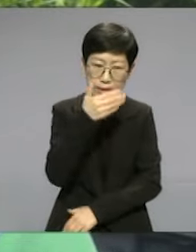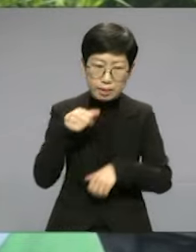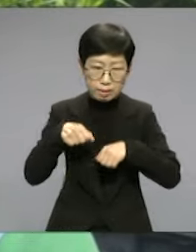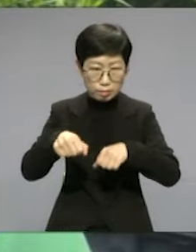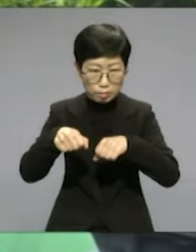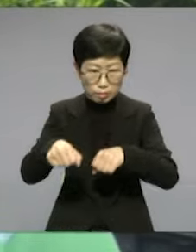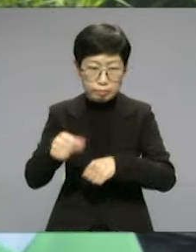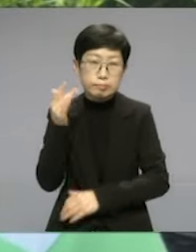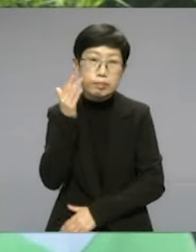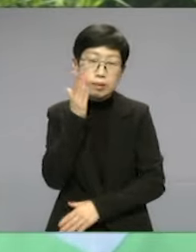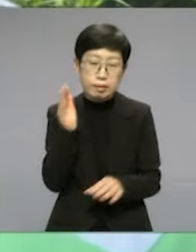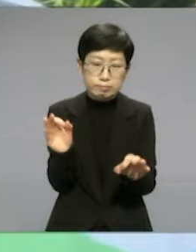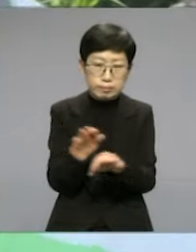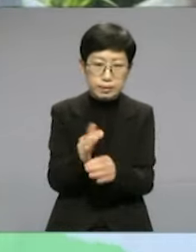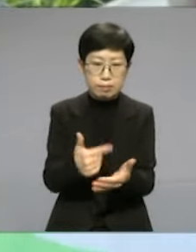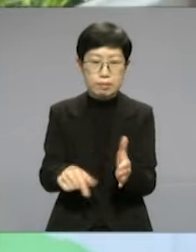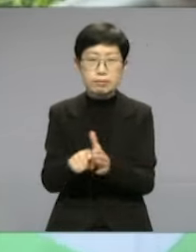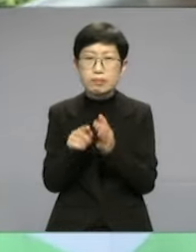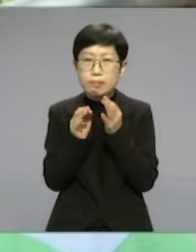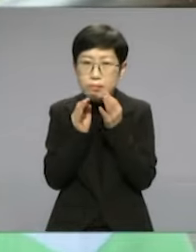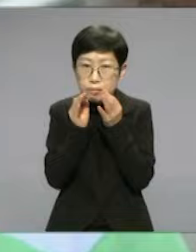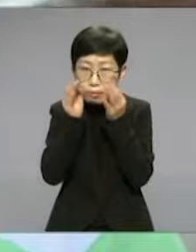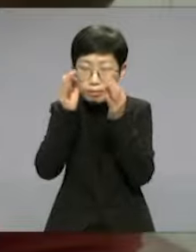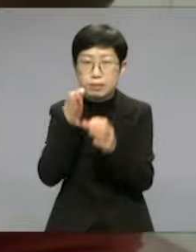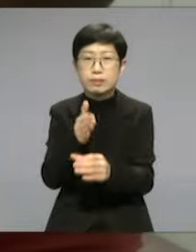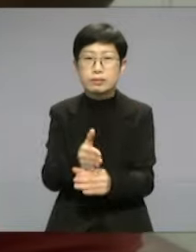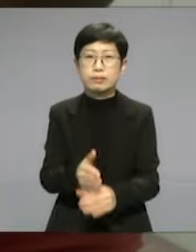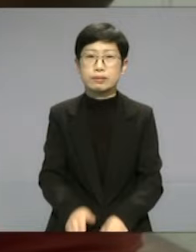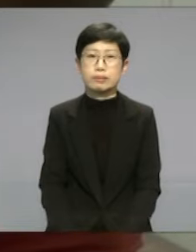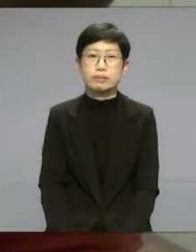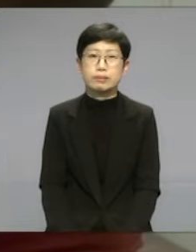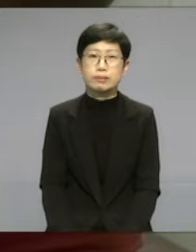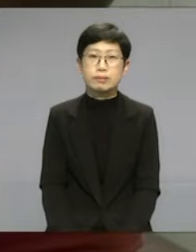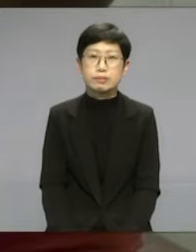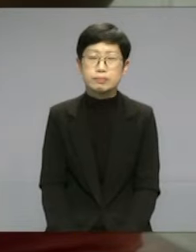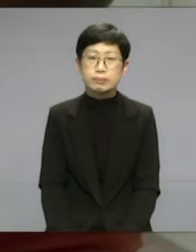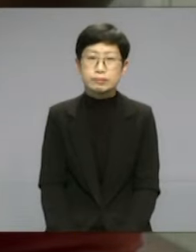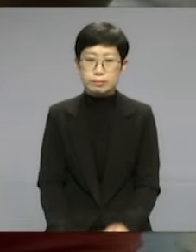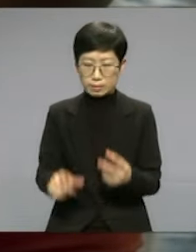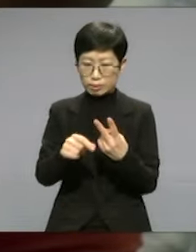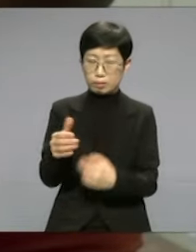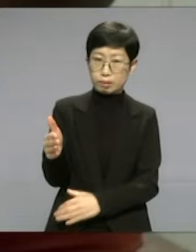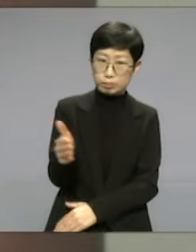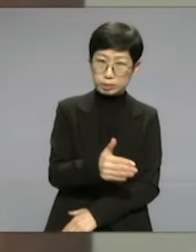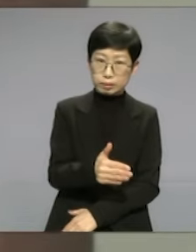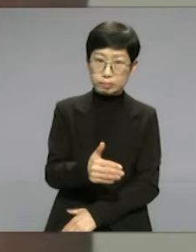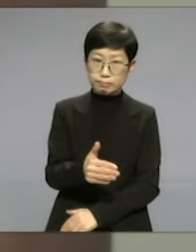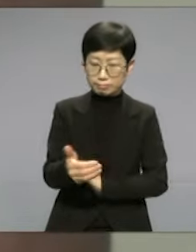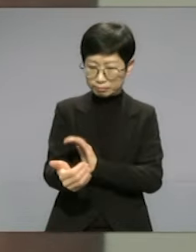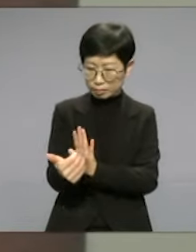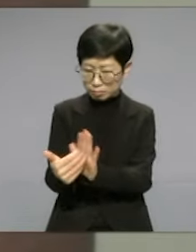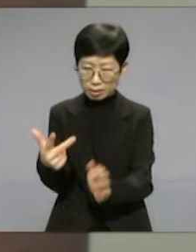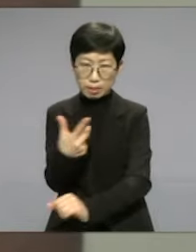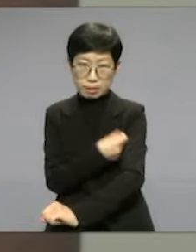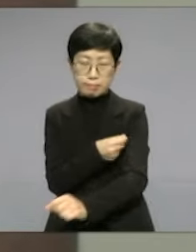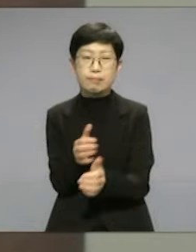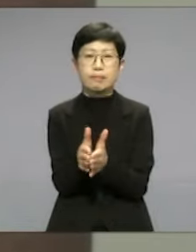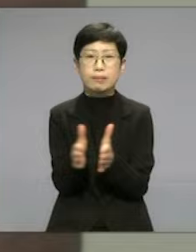e fazendo o que pode, né? Para poder eliminar. 이달부터는 댕기열 예방접종도